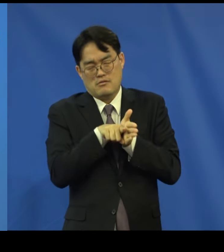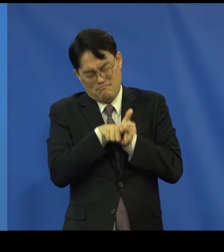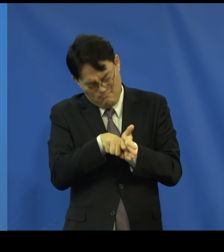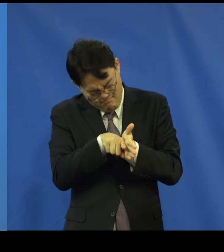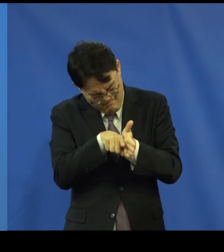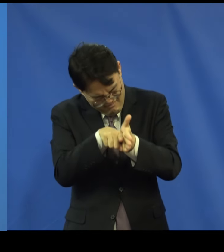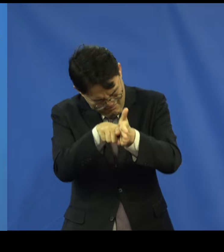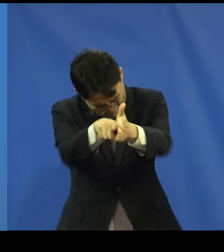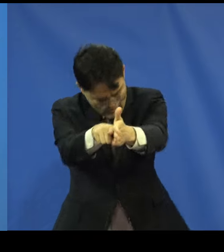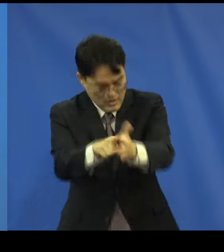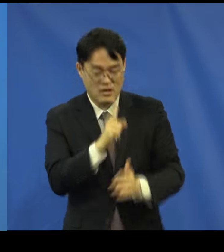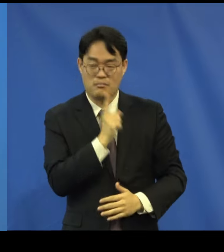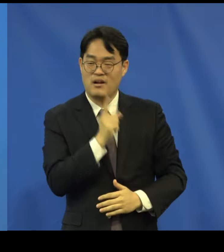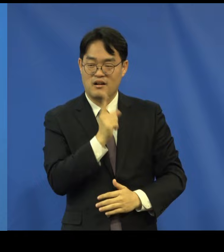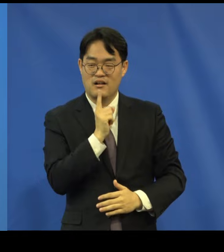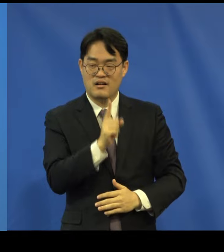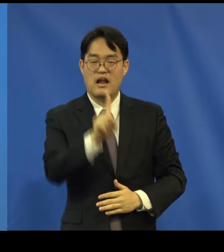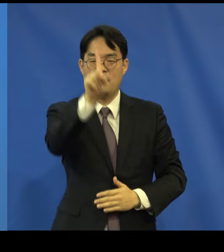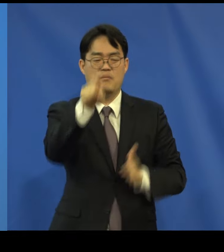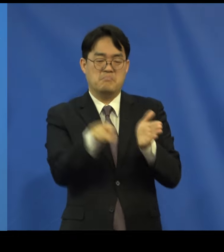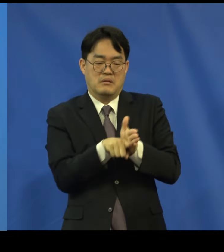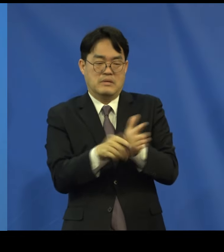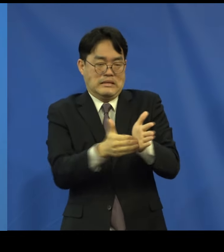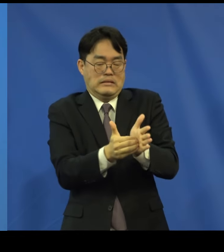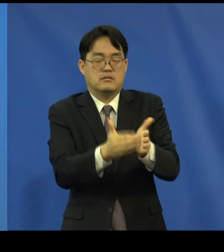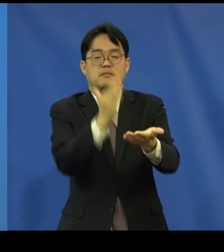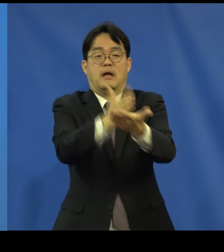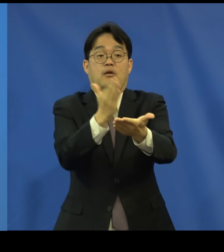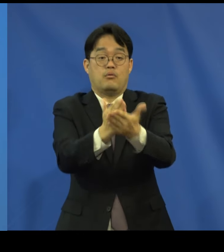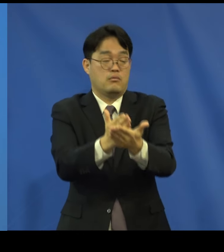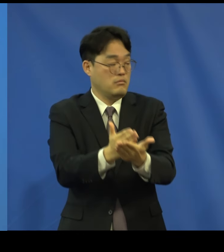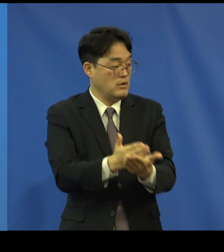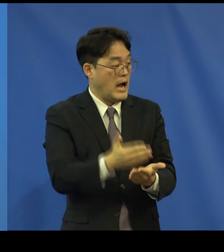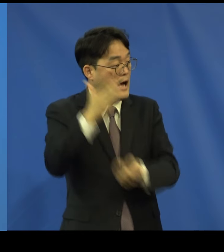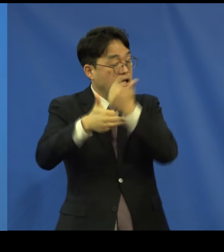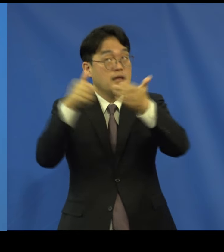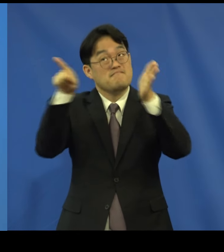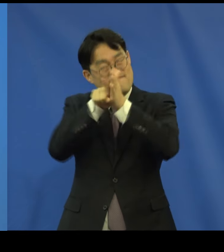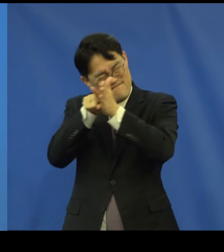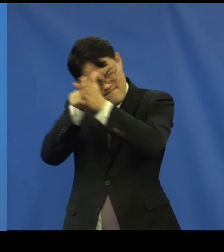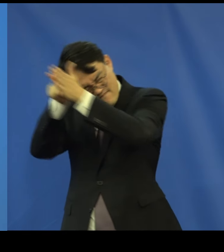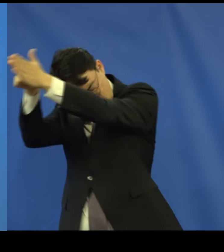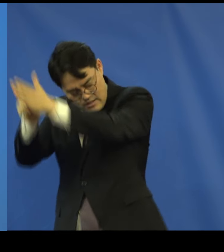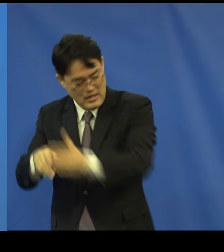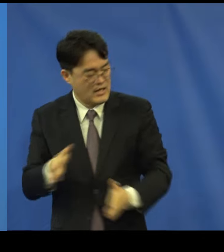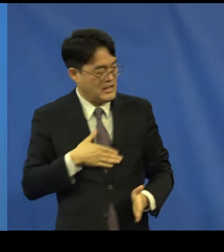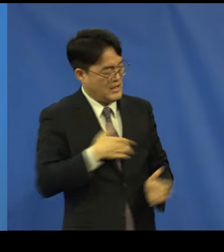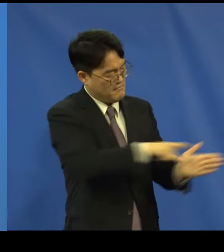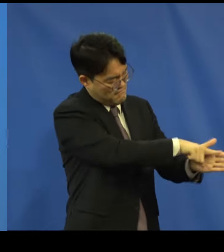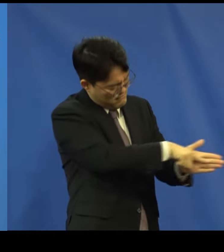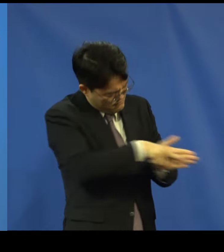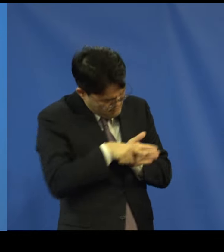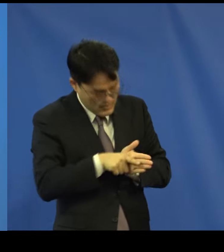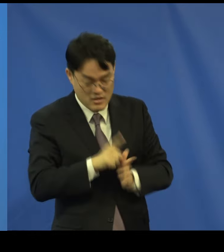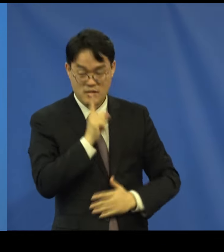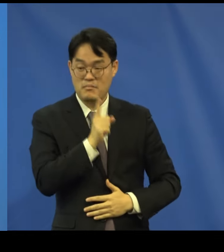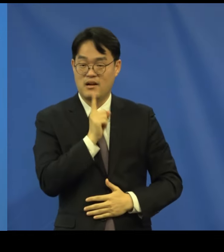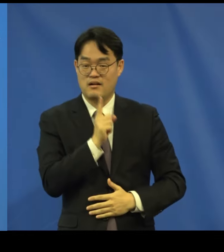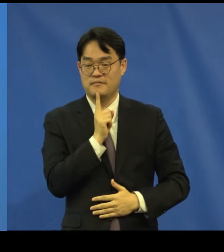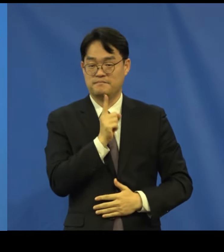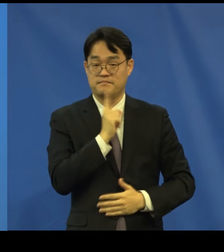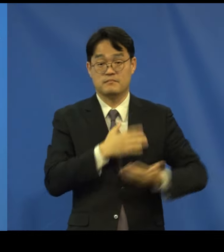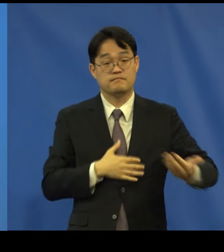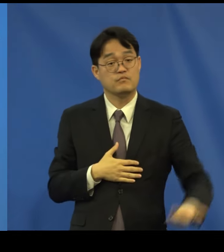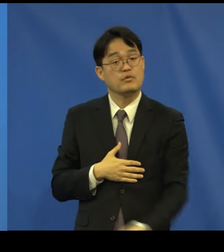하나님을 믿어라. 그리고 계속 나를 믿어라. 자, 이 믿음은 대상이 중요합니다.